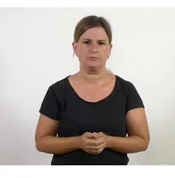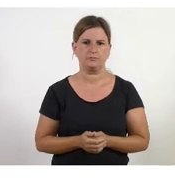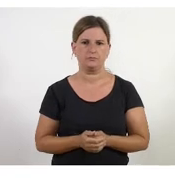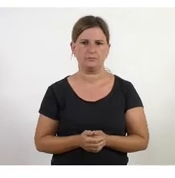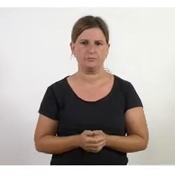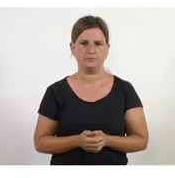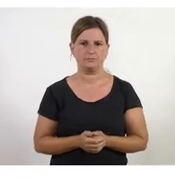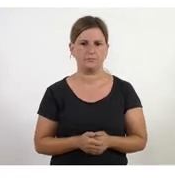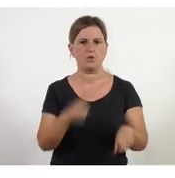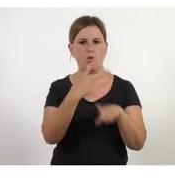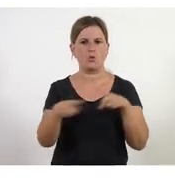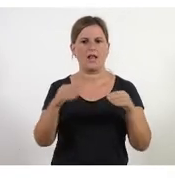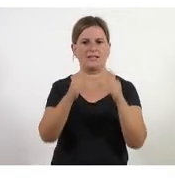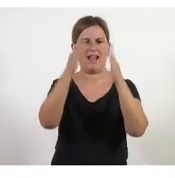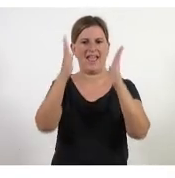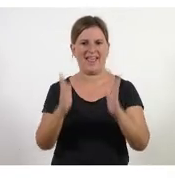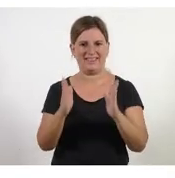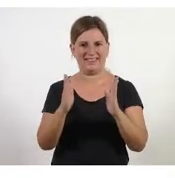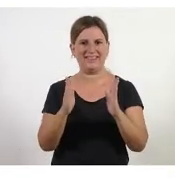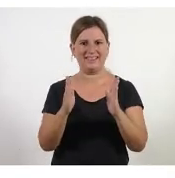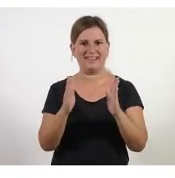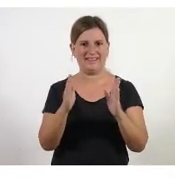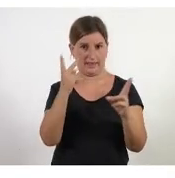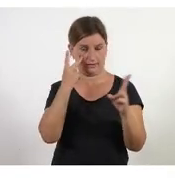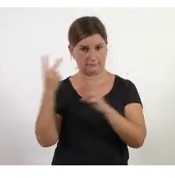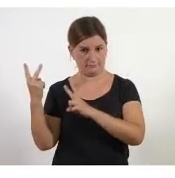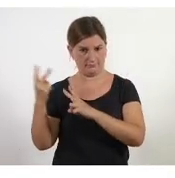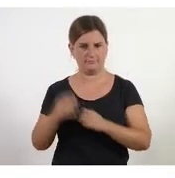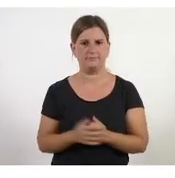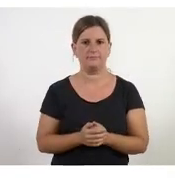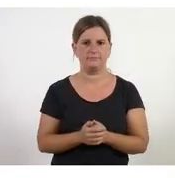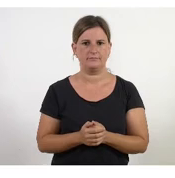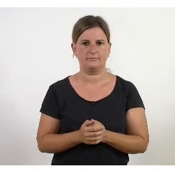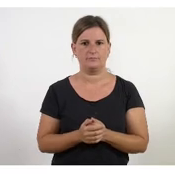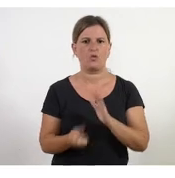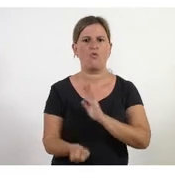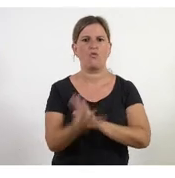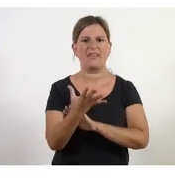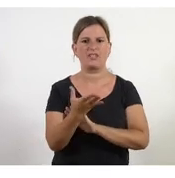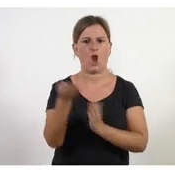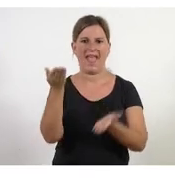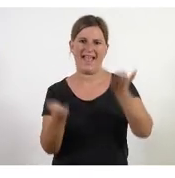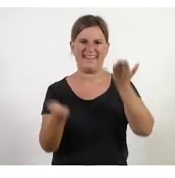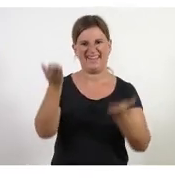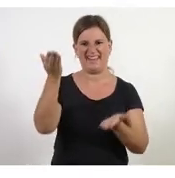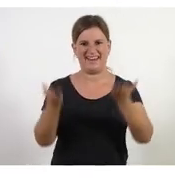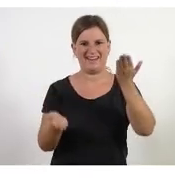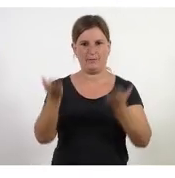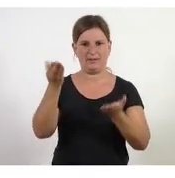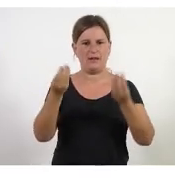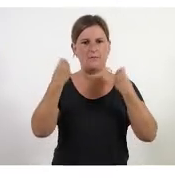L'altra entitat de les que, a les que ho vull fer referència és la Fundació Equilibri. Aquesta és una